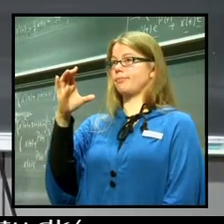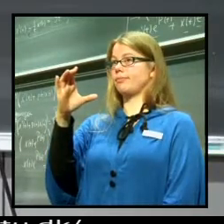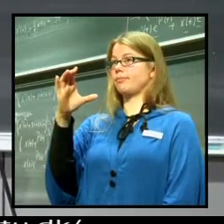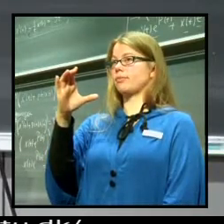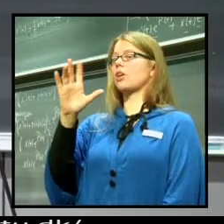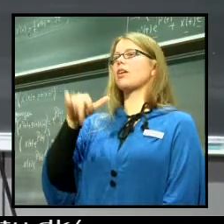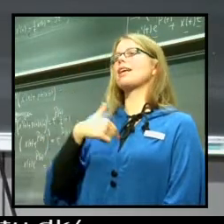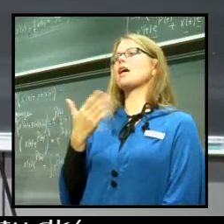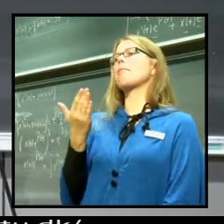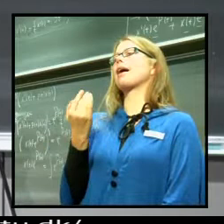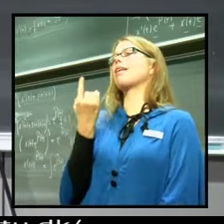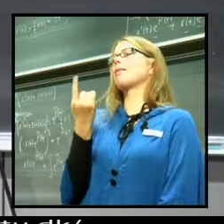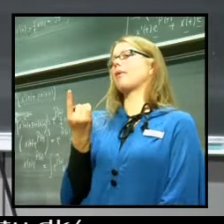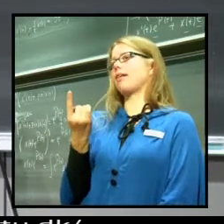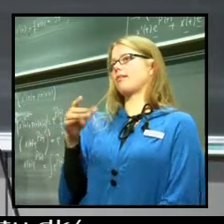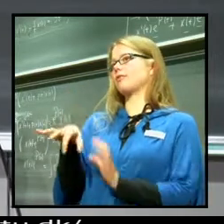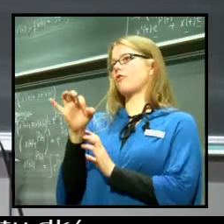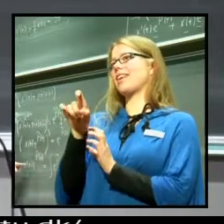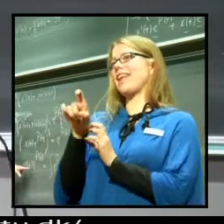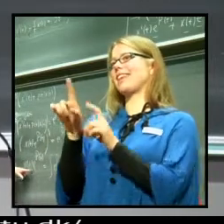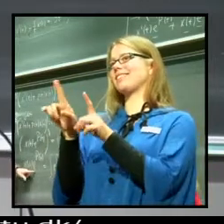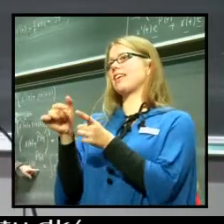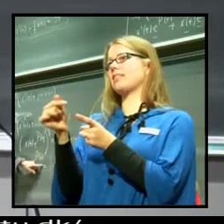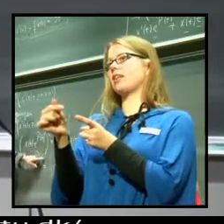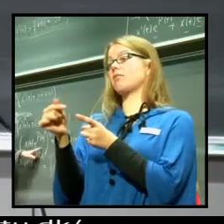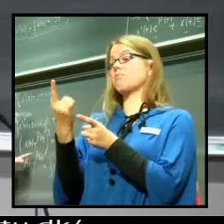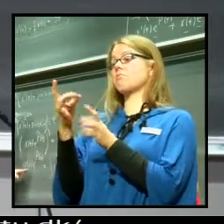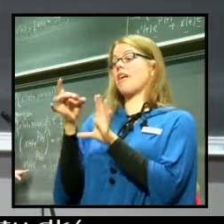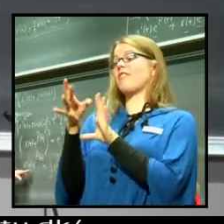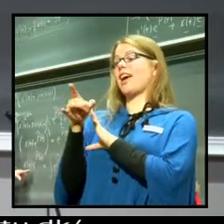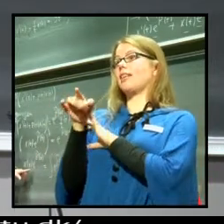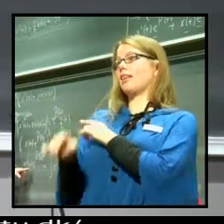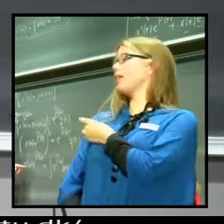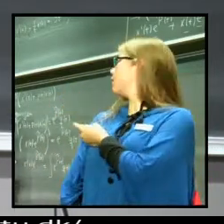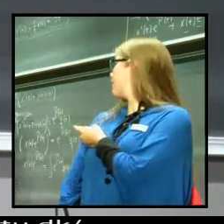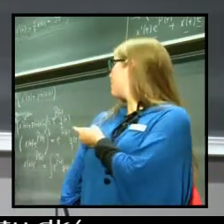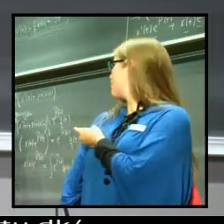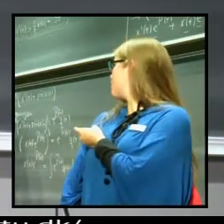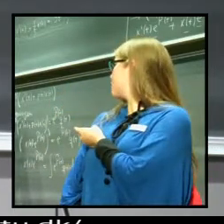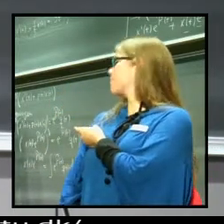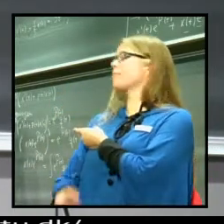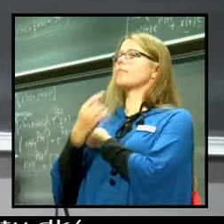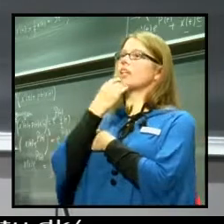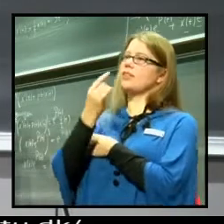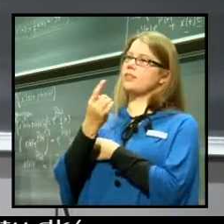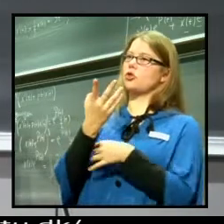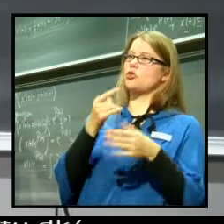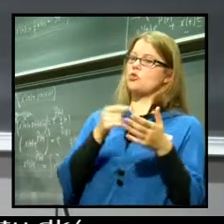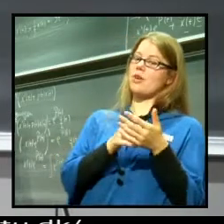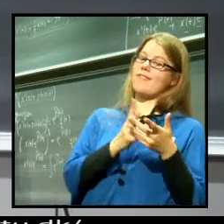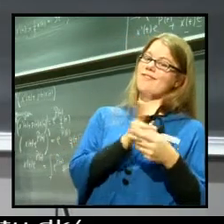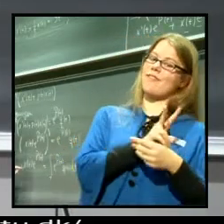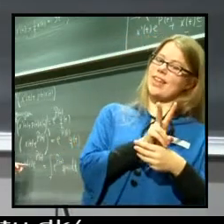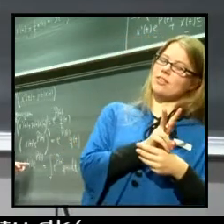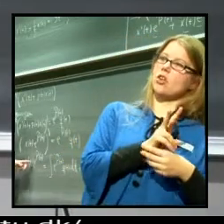Og nu mangler jeg bare at finde x af t. Jamen, så skal jeg jo bare fjerne den der. Det vil sige, nu ganger jeg hele svineriet igennem fra venstre